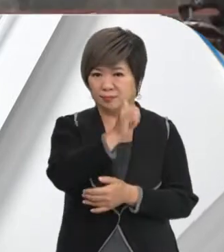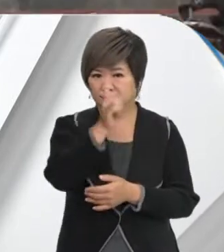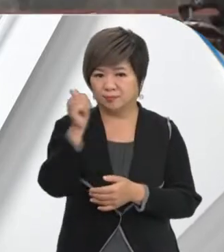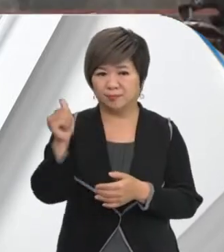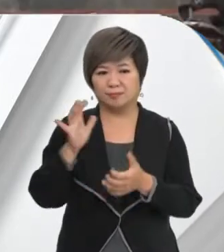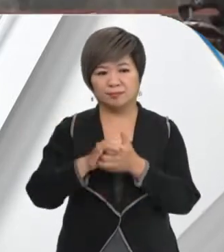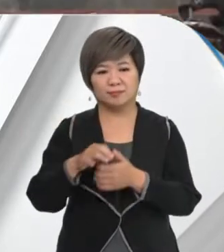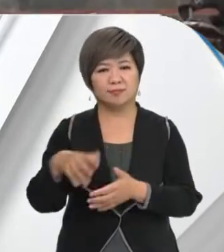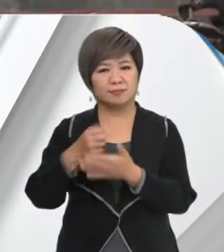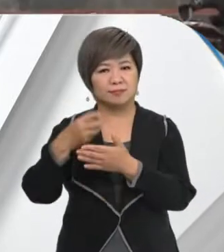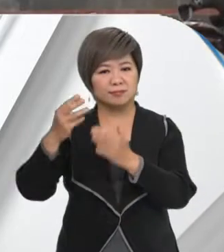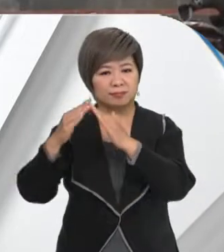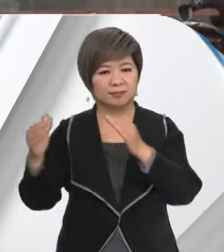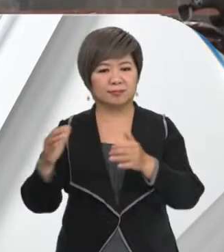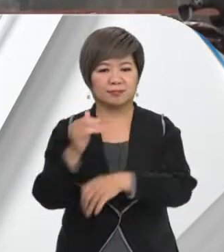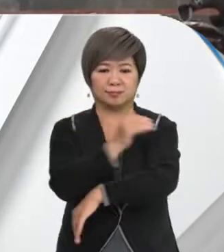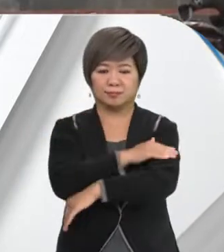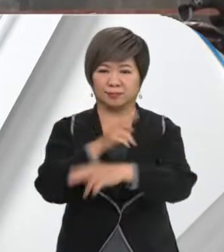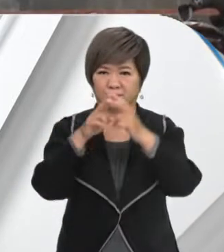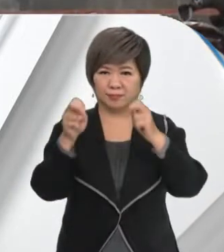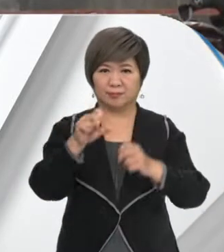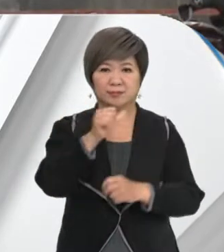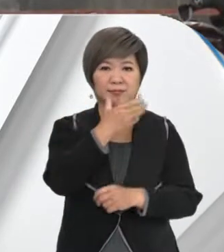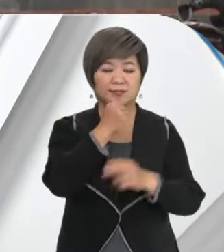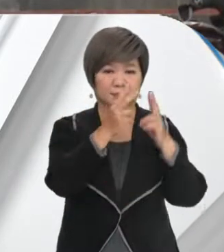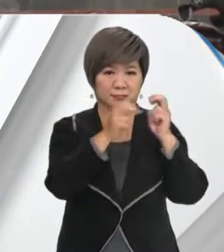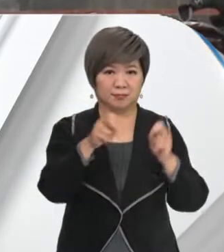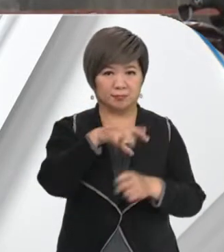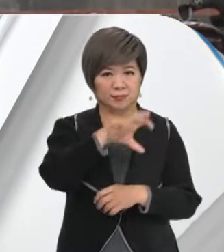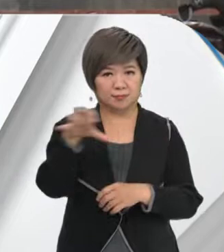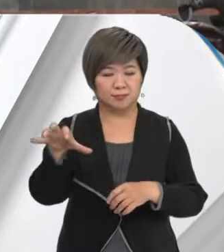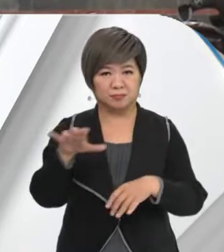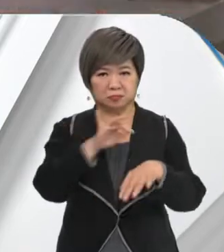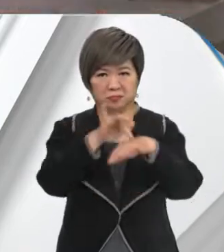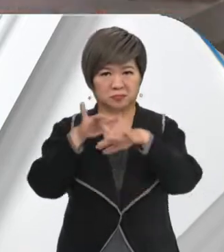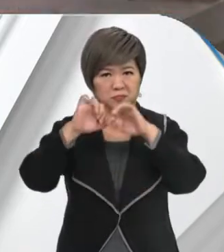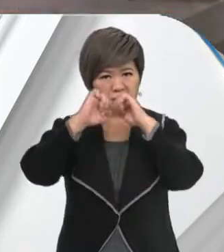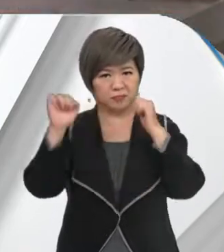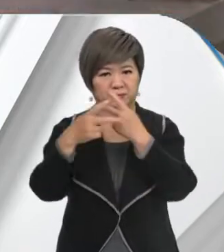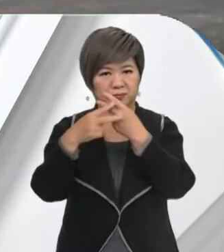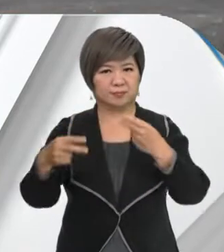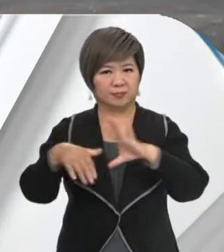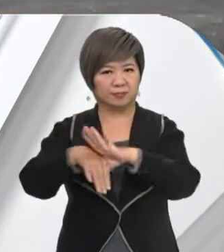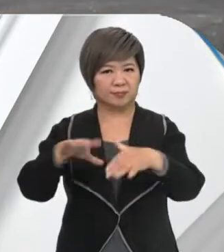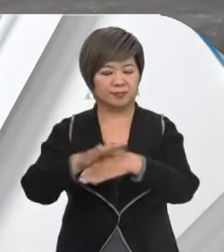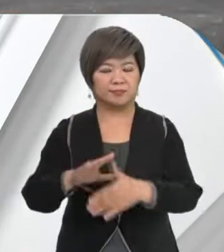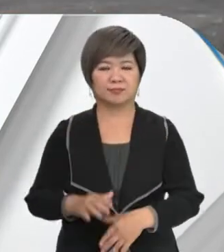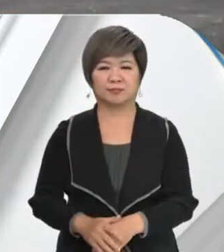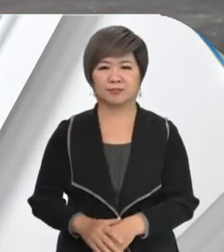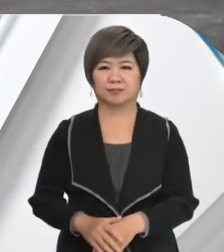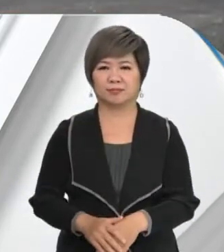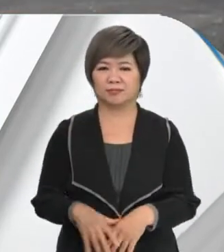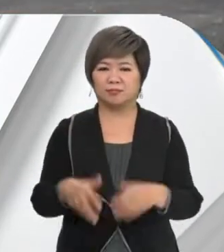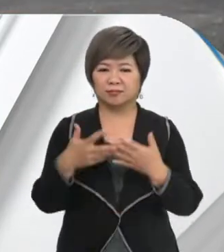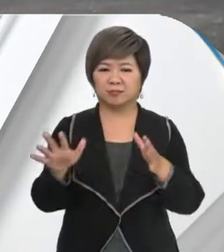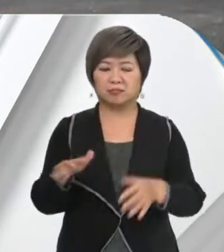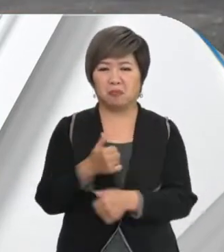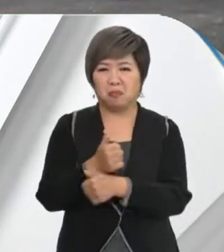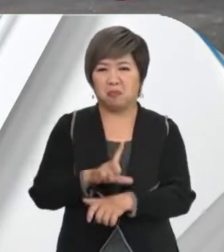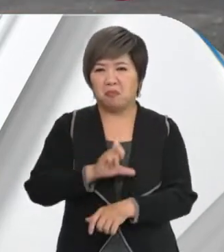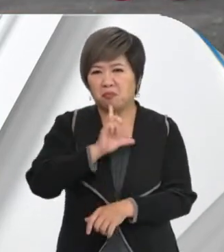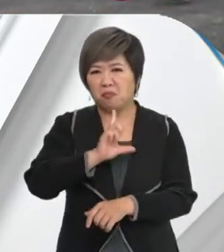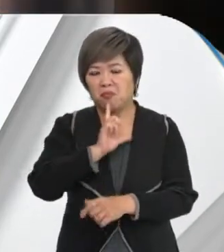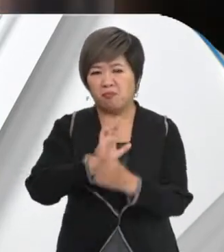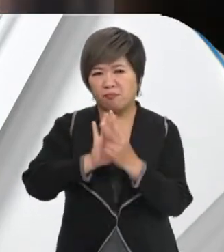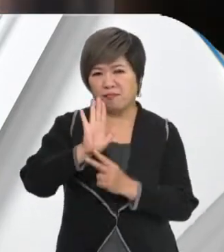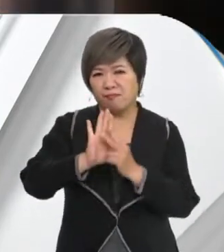三馆、城市家庙、五福宫的雕，我睇下佮佮认识客家文化。 有很多很资深的一些解说